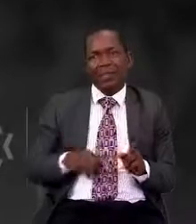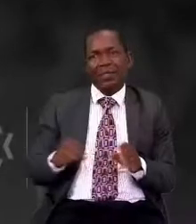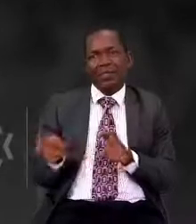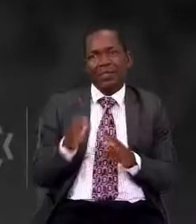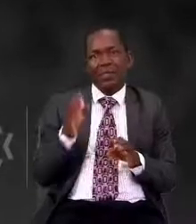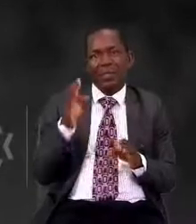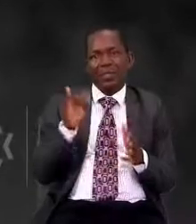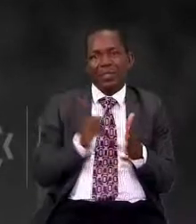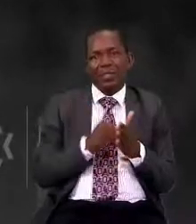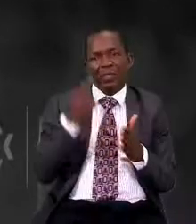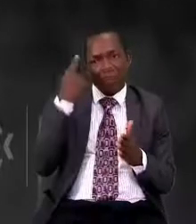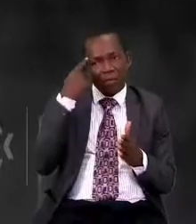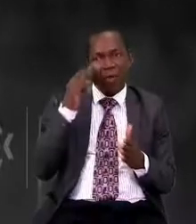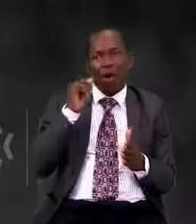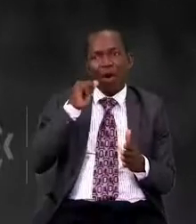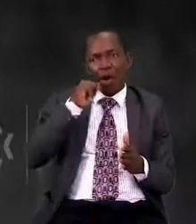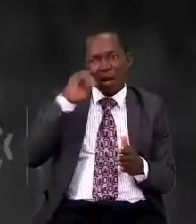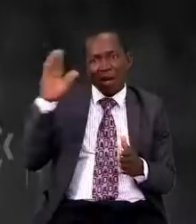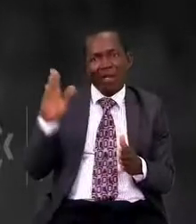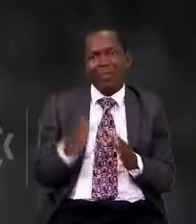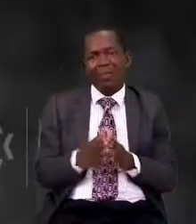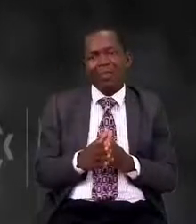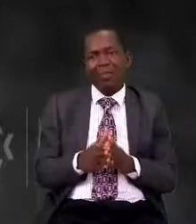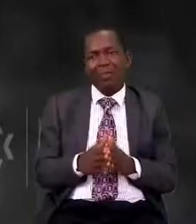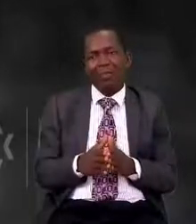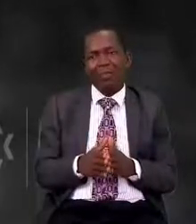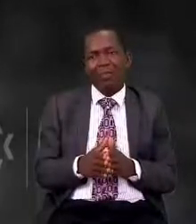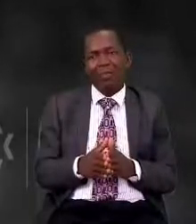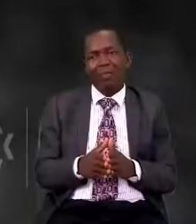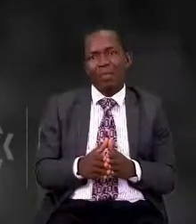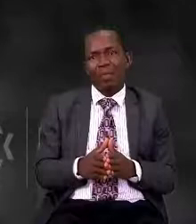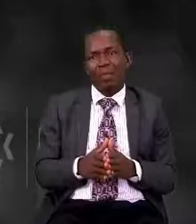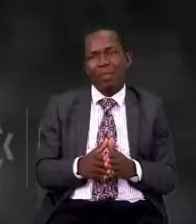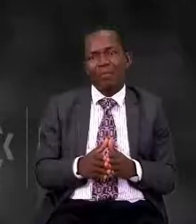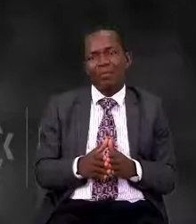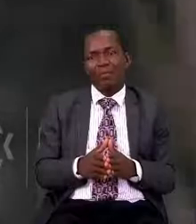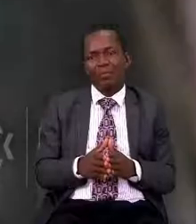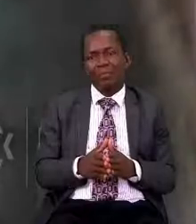Ceci n'est pas un cas d'église. Parce que ceci a besoin d'une opération